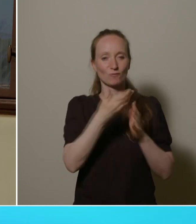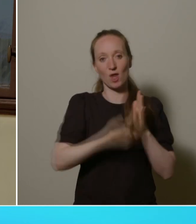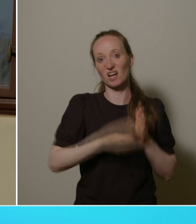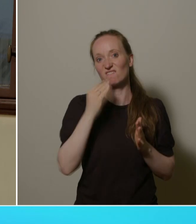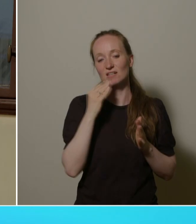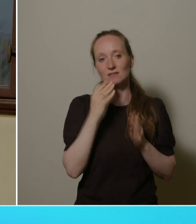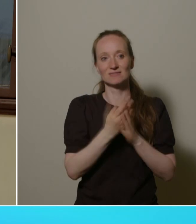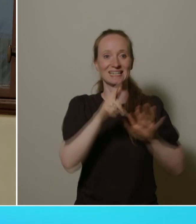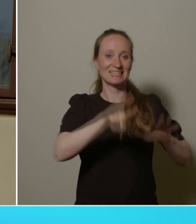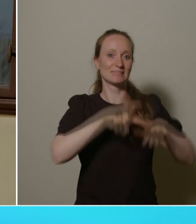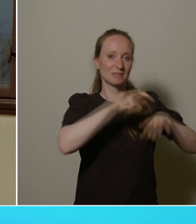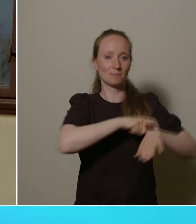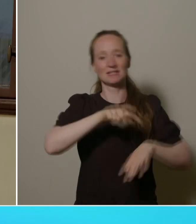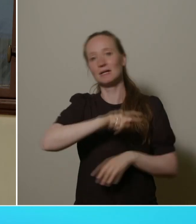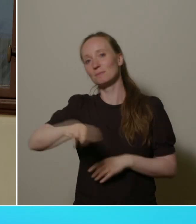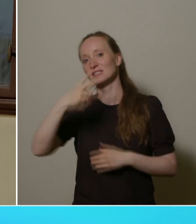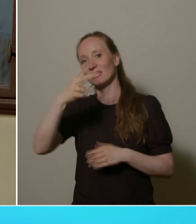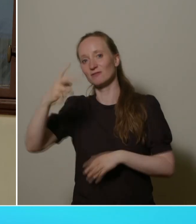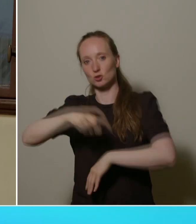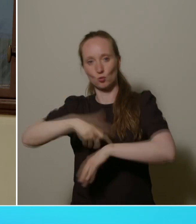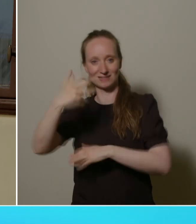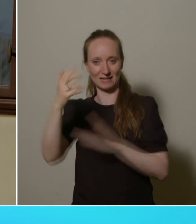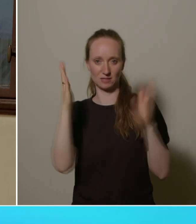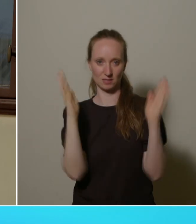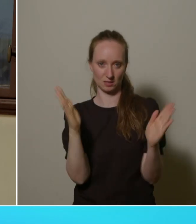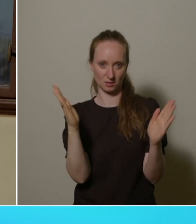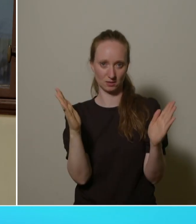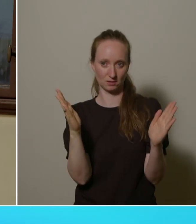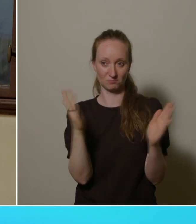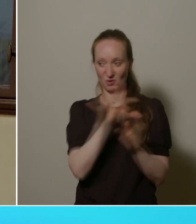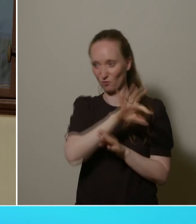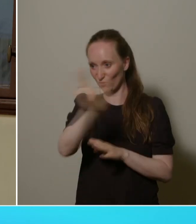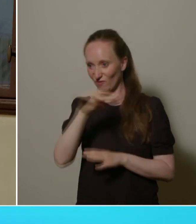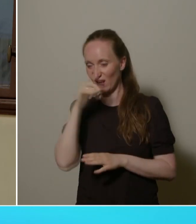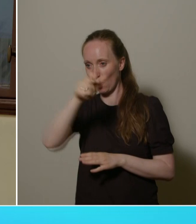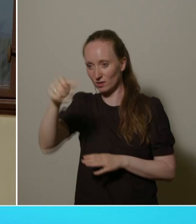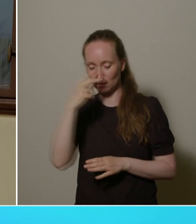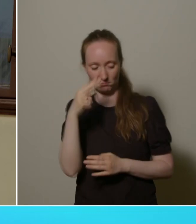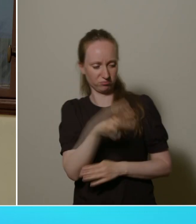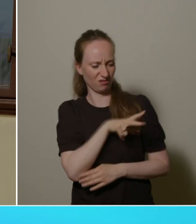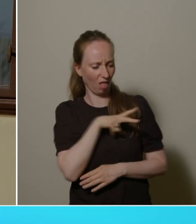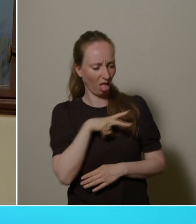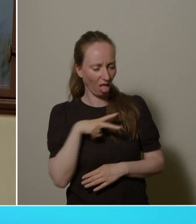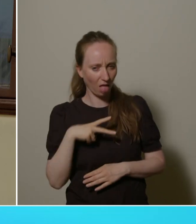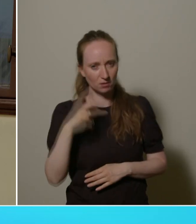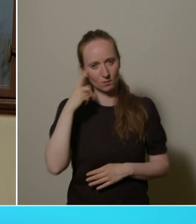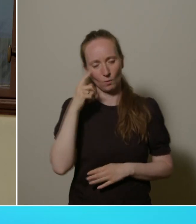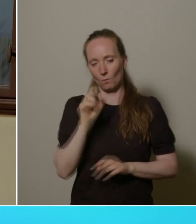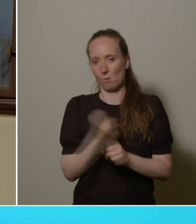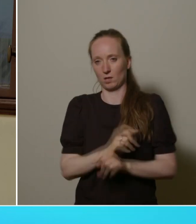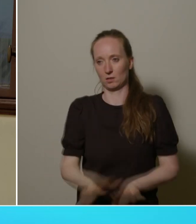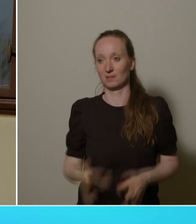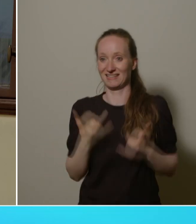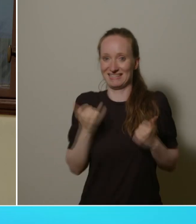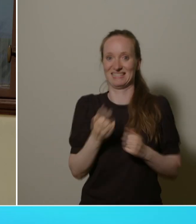Stadtrat geht von 17 bis 22:30 Uhr. Das ist in der Regel nicht gerade einladend für viele. Jetzt ist es, glaube ich, kurz vor 22 Uhr. Ich hoffe also,